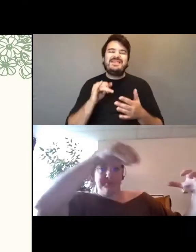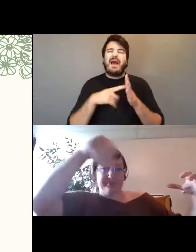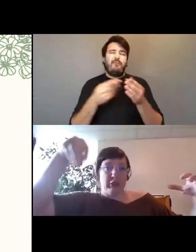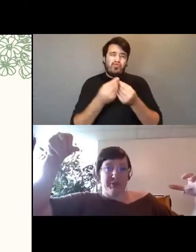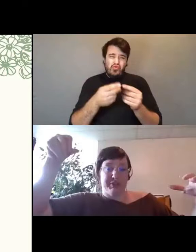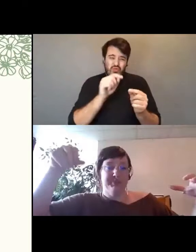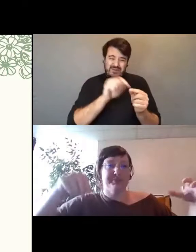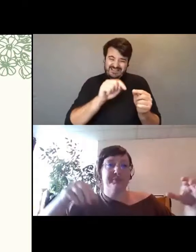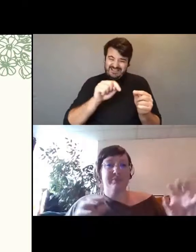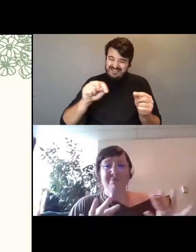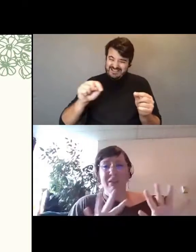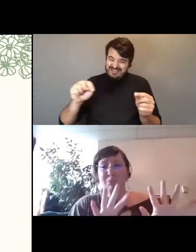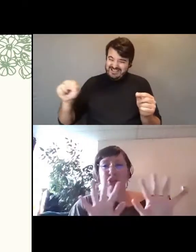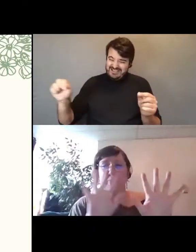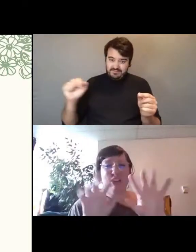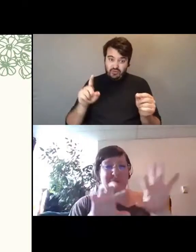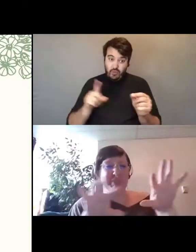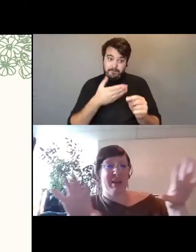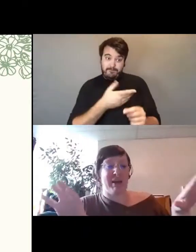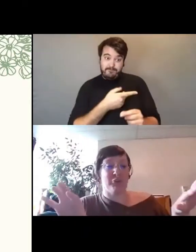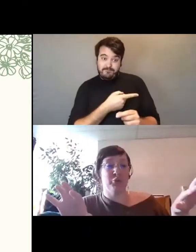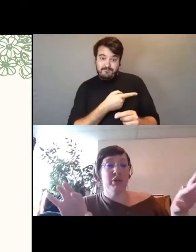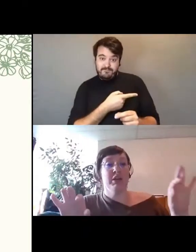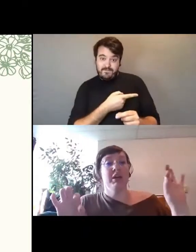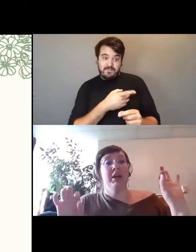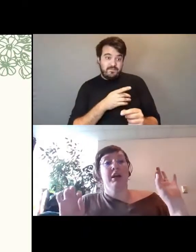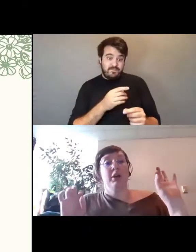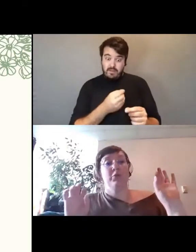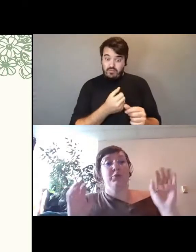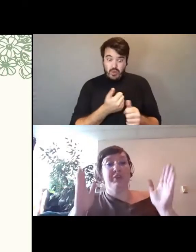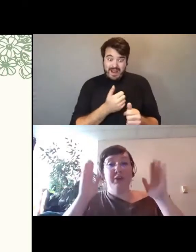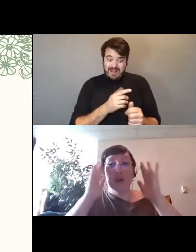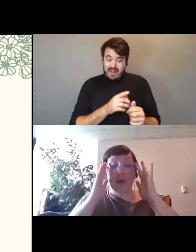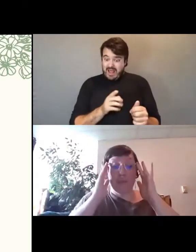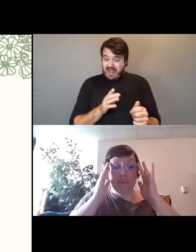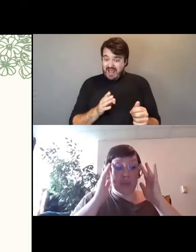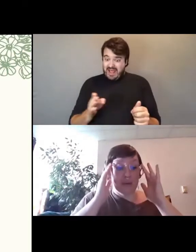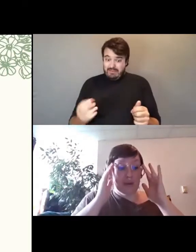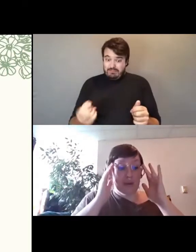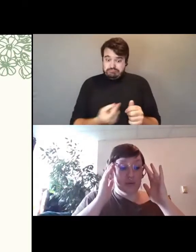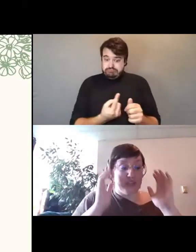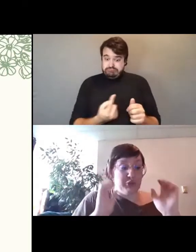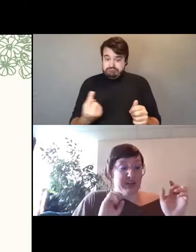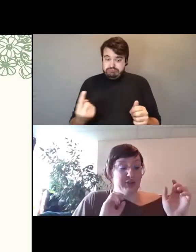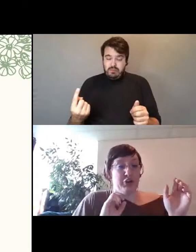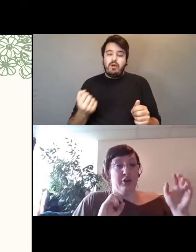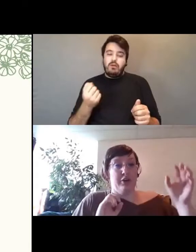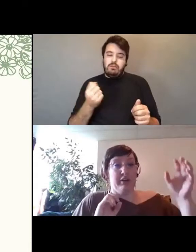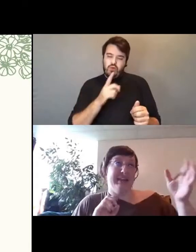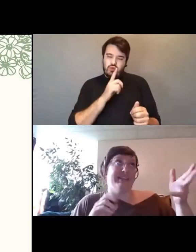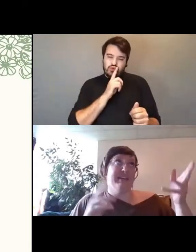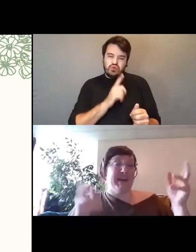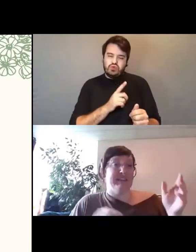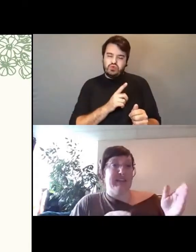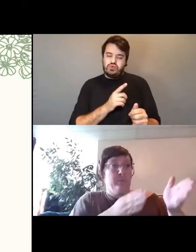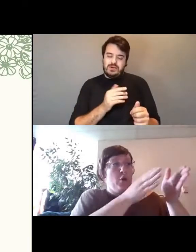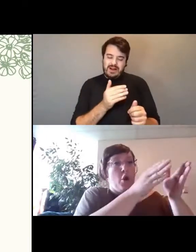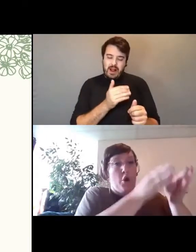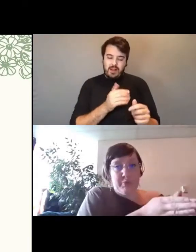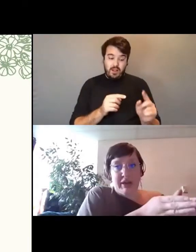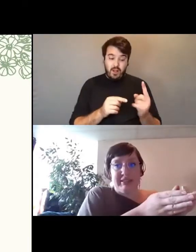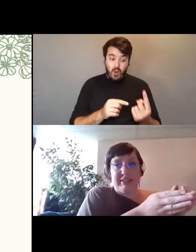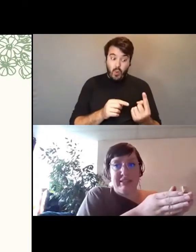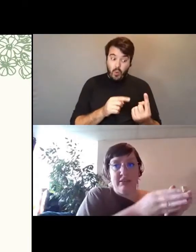d'anettes, comme ça. Puis, il y a plein de petits plants partout. Vous pouvez vous assurer de garder, par